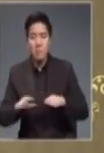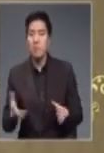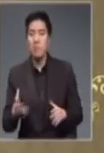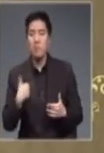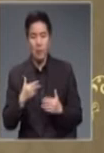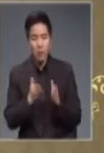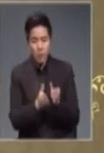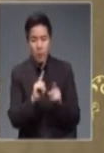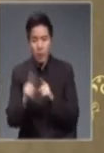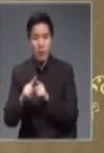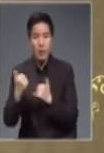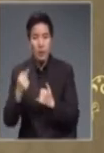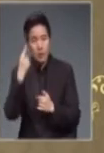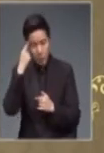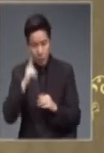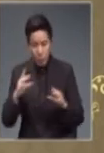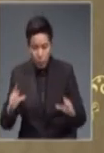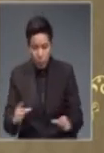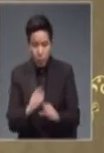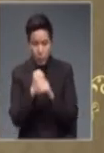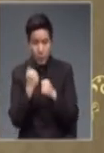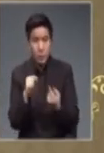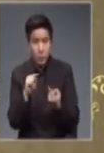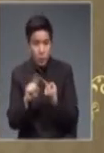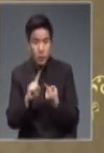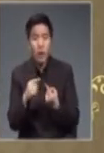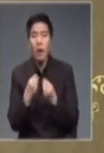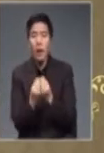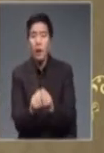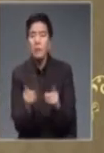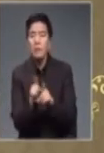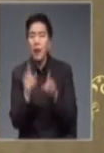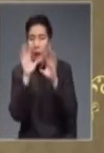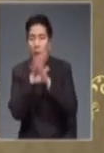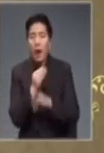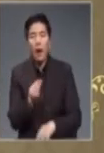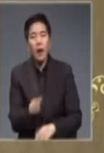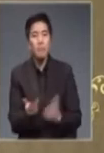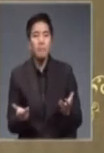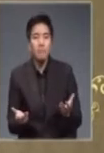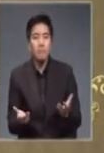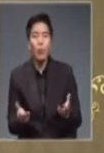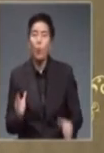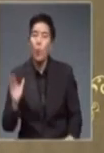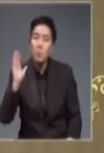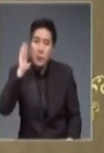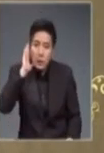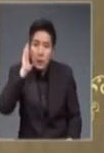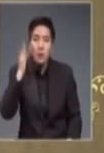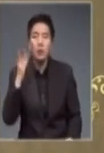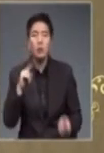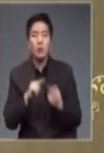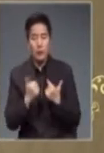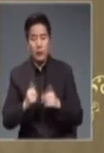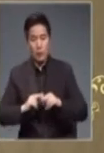การการปราบปรามยาเสพติดการป้องกันการทุจริตการสนับสนุนการค้าขายการส่งเสริมการลงทุนตั้งแต่ต้นทางกลางท